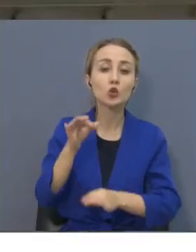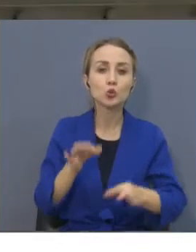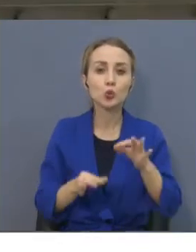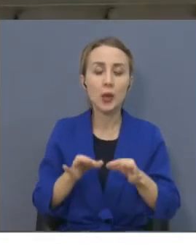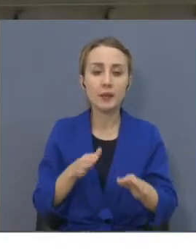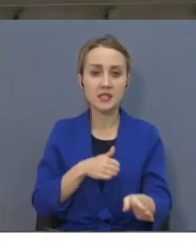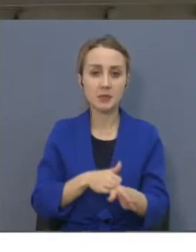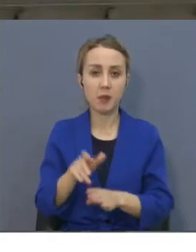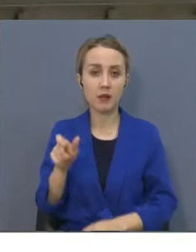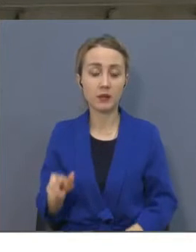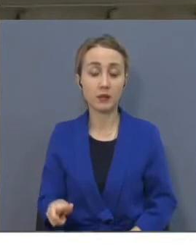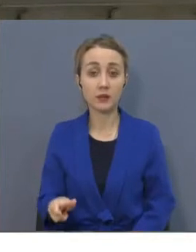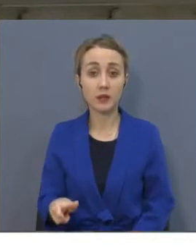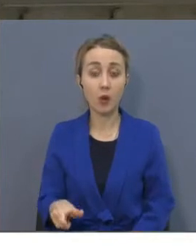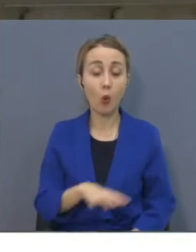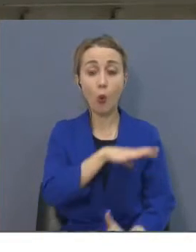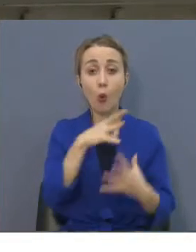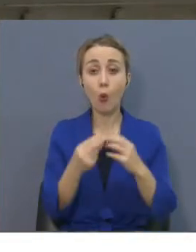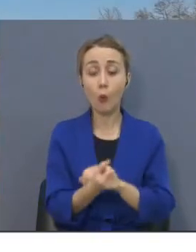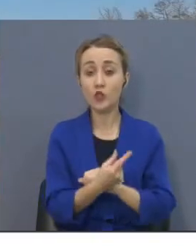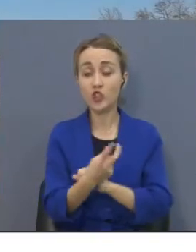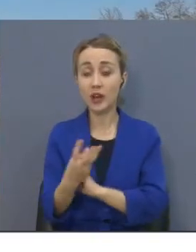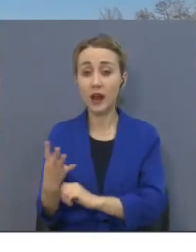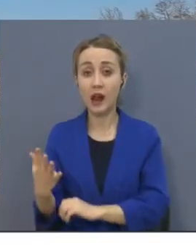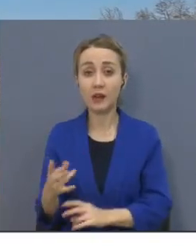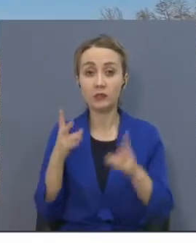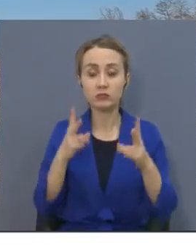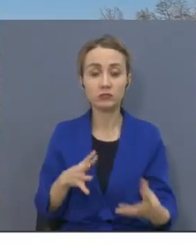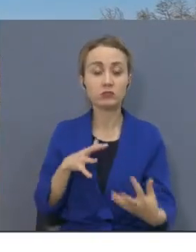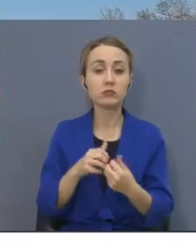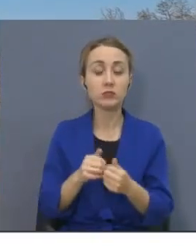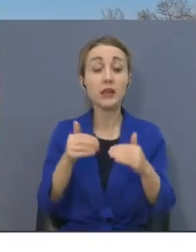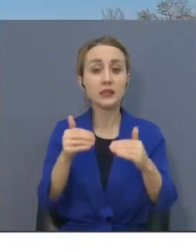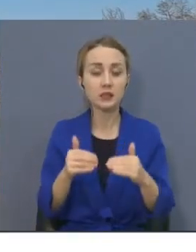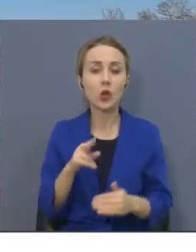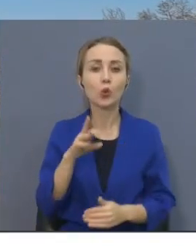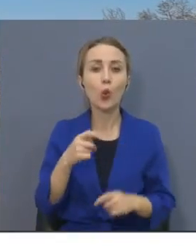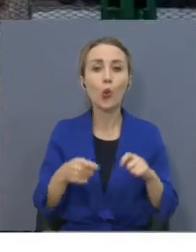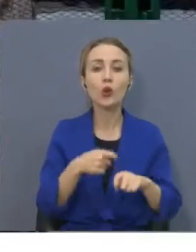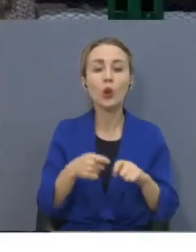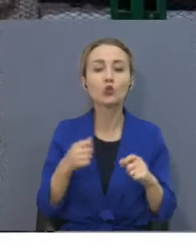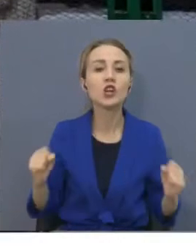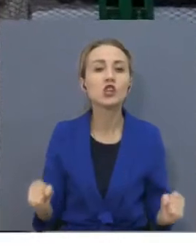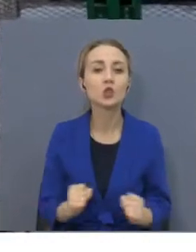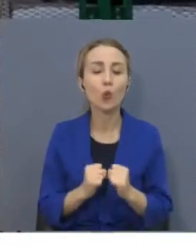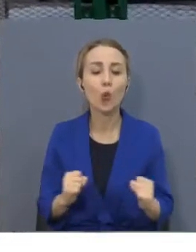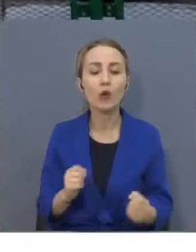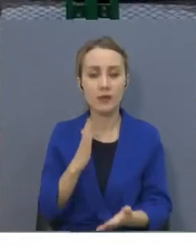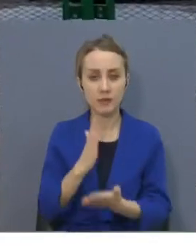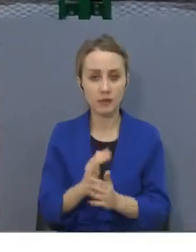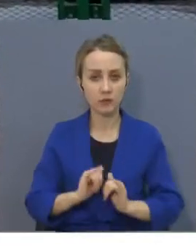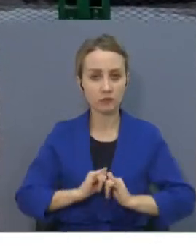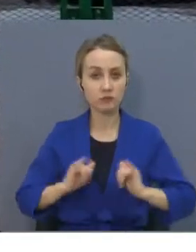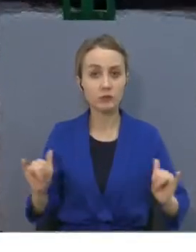исполнителям. Если же общее количество дорожно-транспортных происшествий на дорогах немного снизилось, то по нарушениям скоростного режима наблюдается рост.